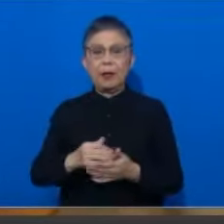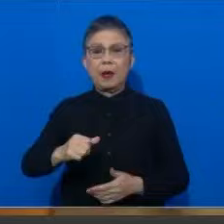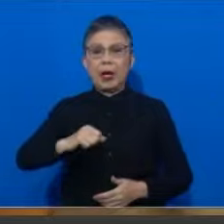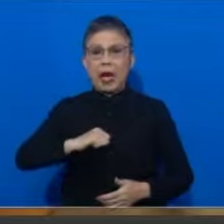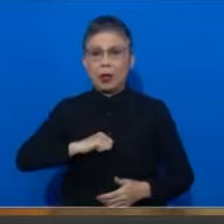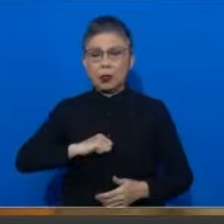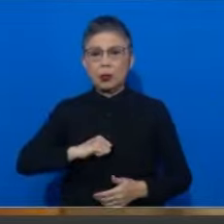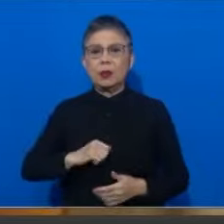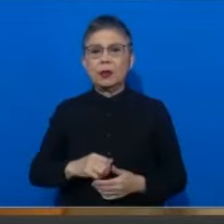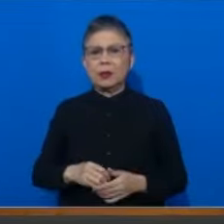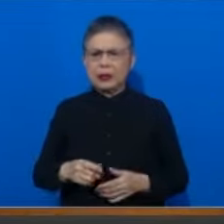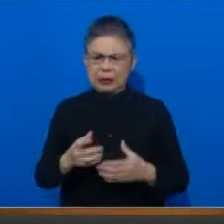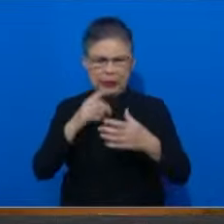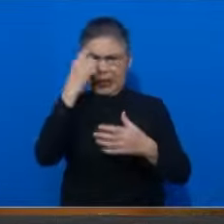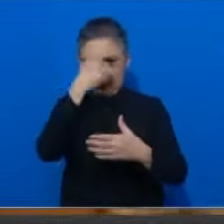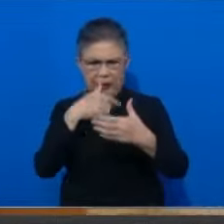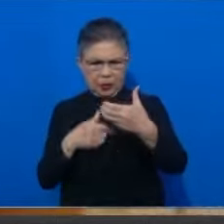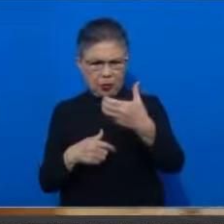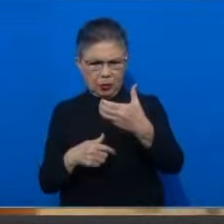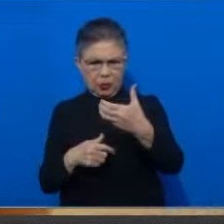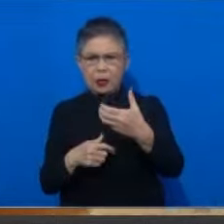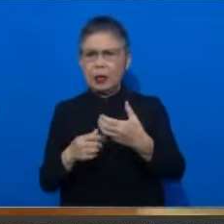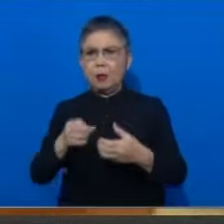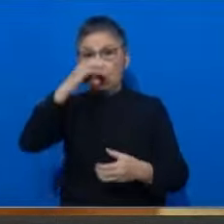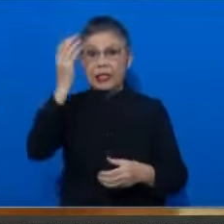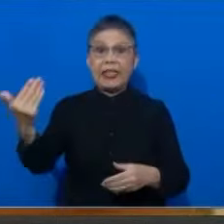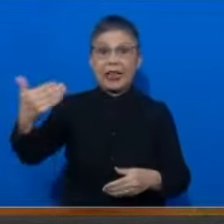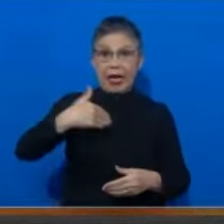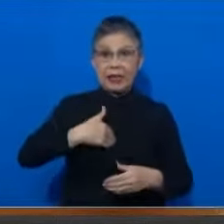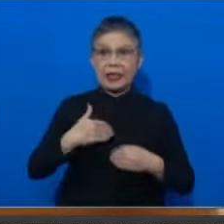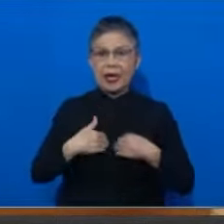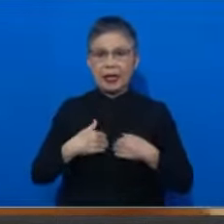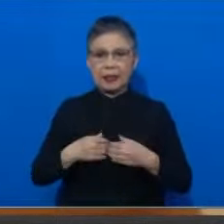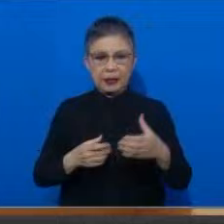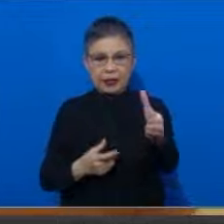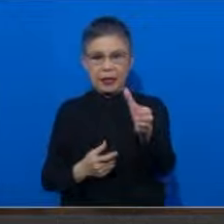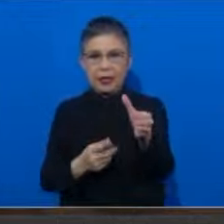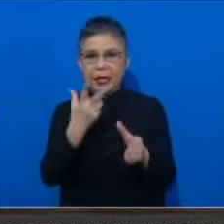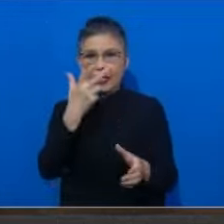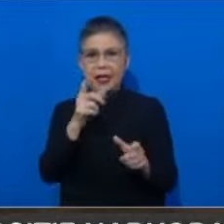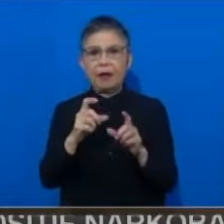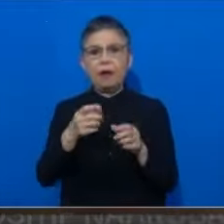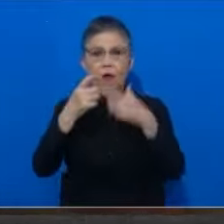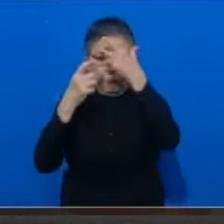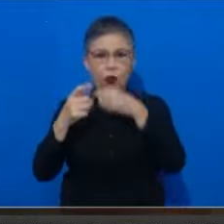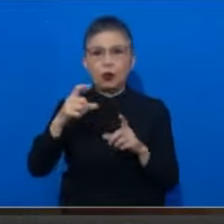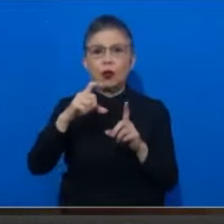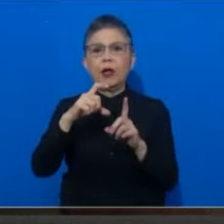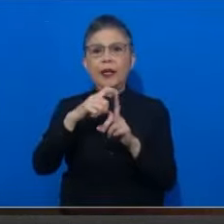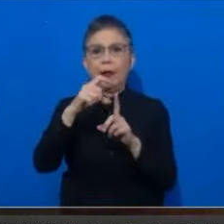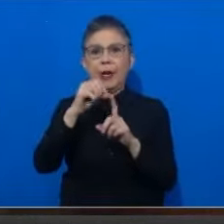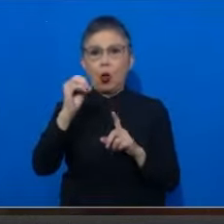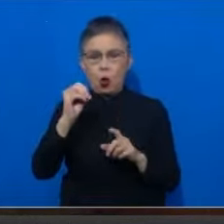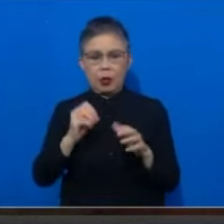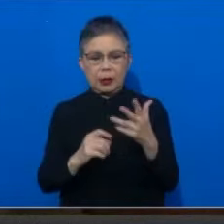adanya penangkapan Peggy Setiawan, ia didatangi polisi. Polisi menunjukkan 3 foto DPO, masing-masing Peggy alias